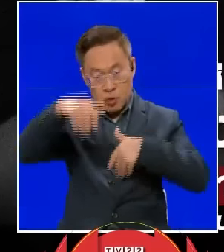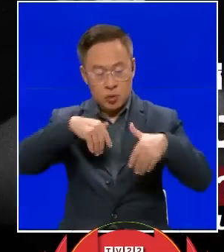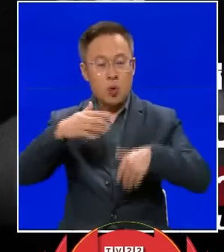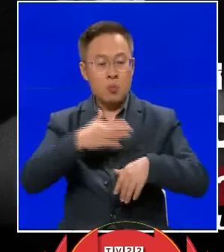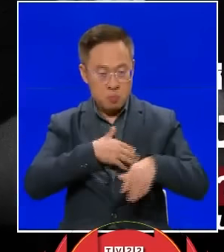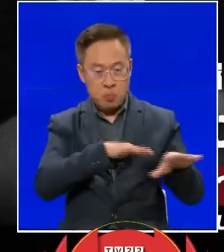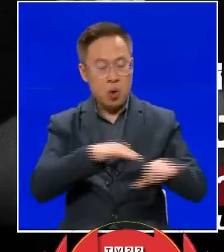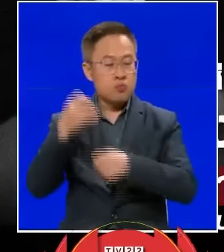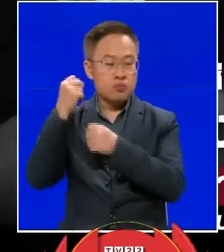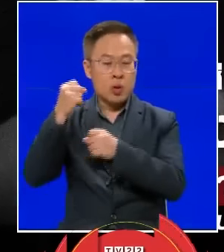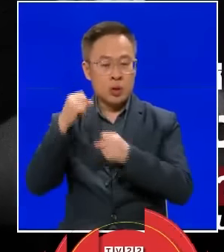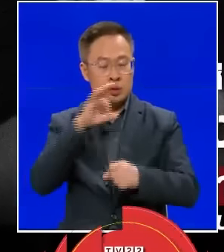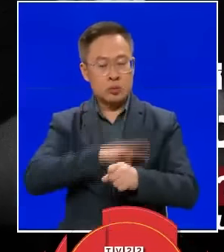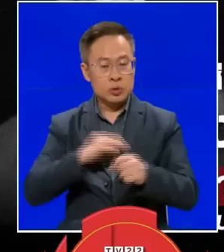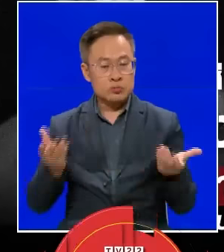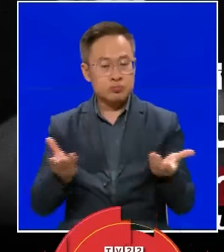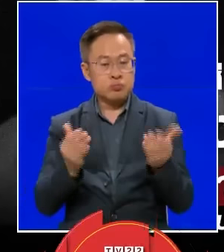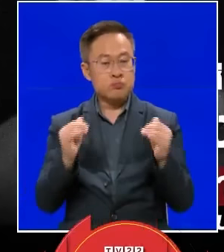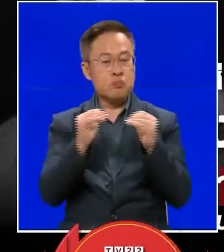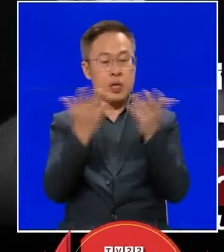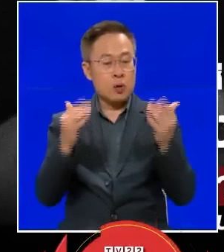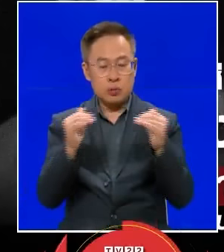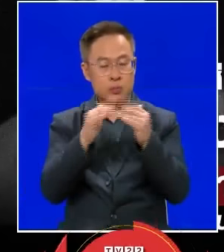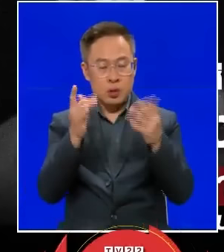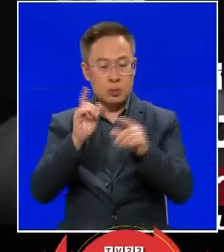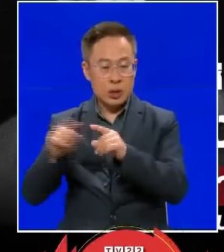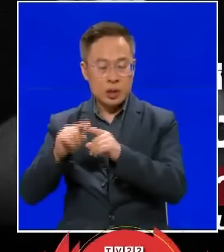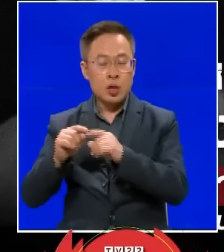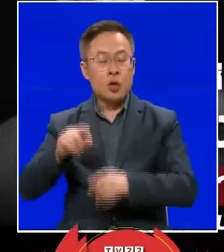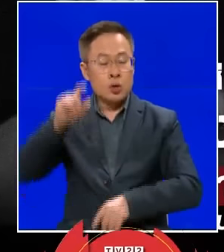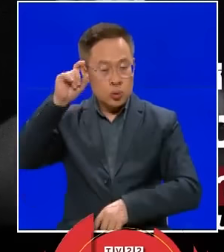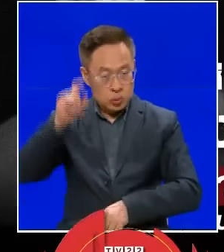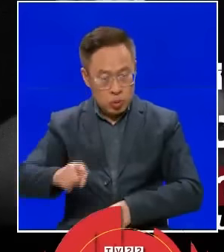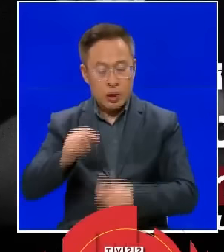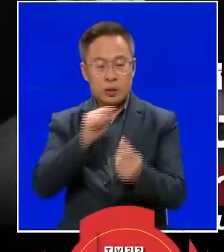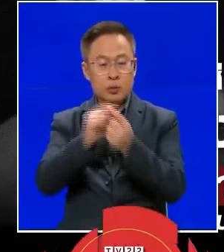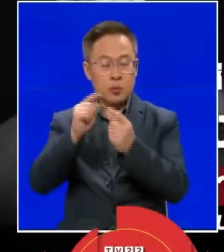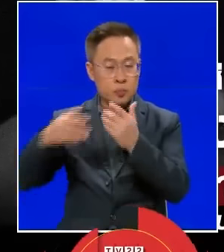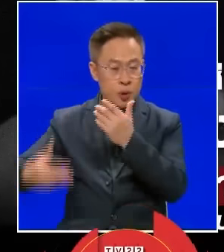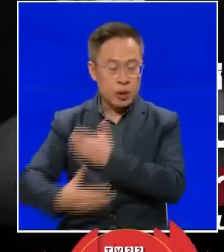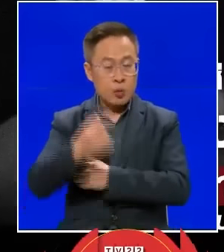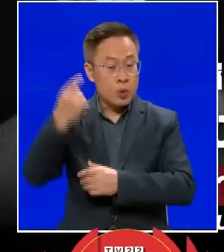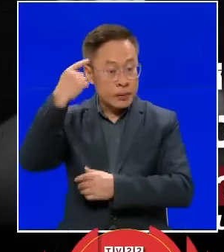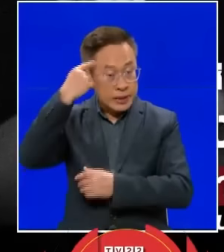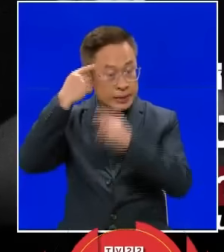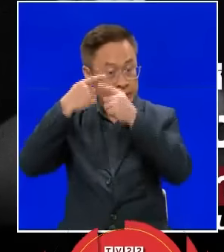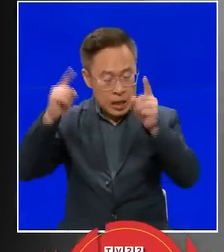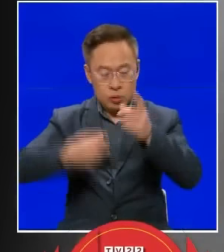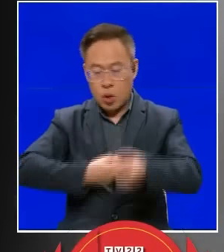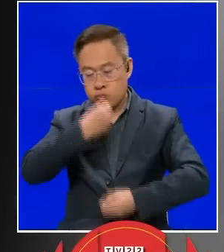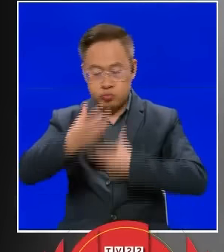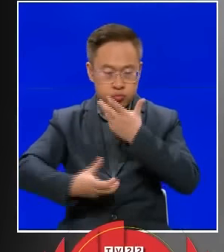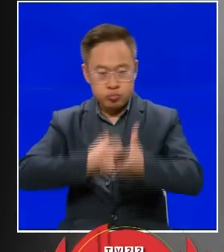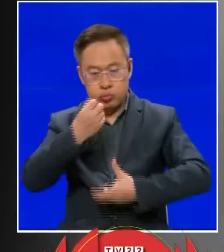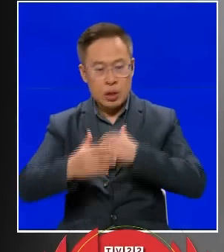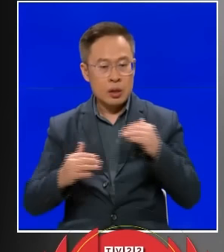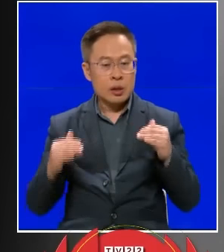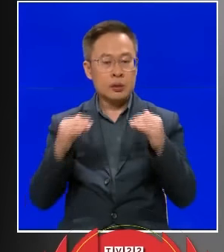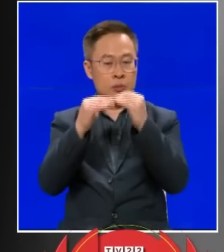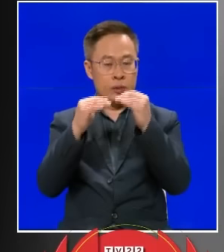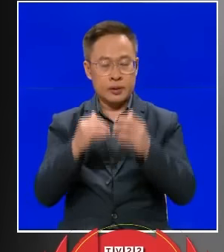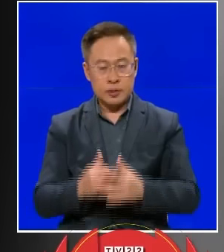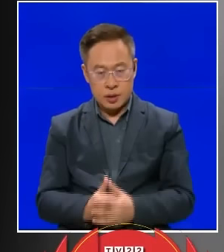สู้ต่อความอยุติธรรมทั้งหลายจนกว่าสังคมไทยจะเปิดโอกาสให้ผู้ที่มีความเห็นแตกต่างได้มีพื้นที่ในการตั้ง